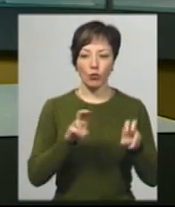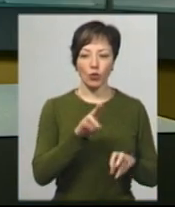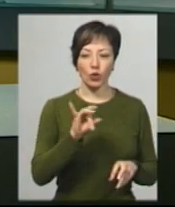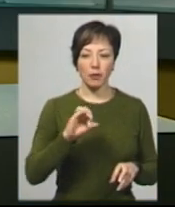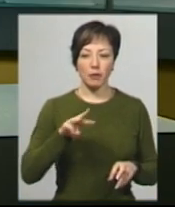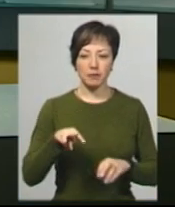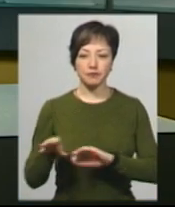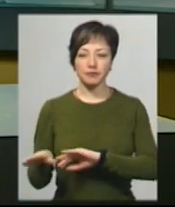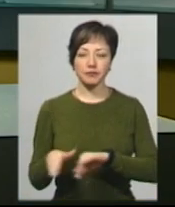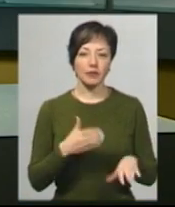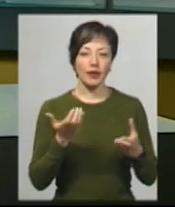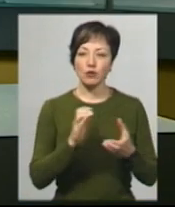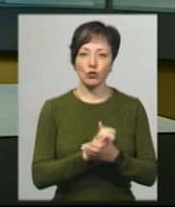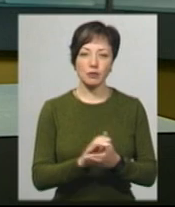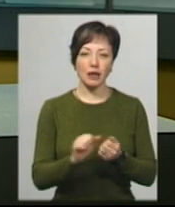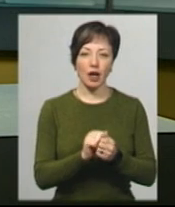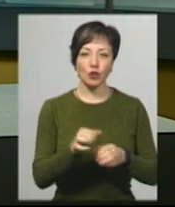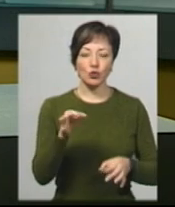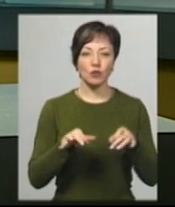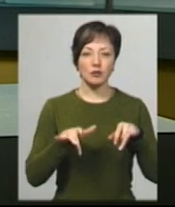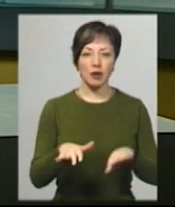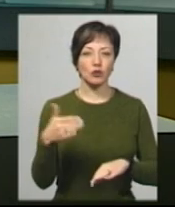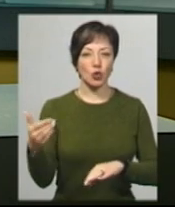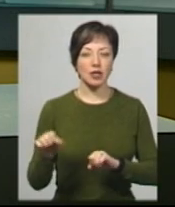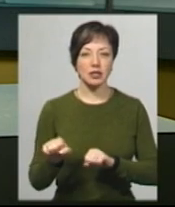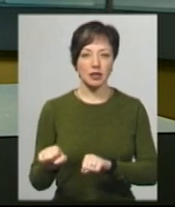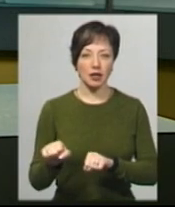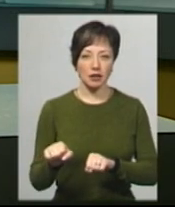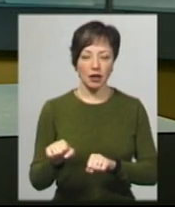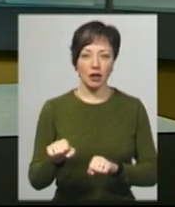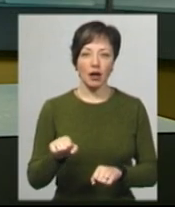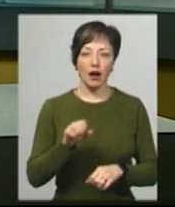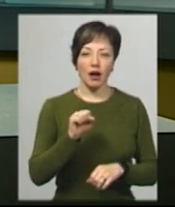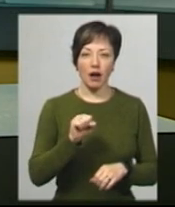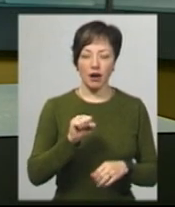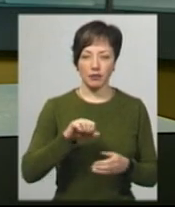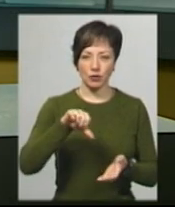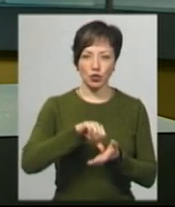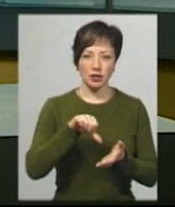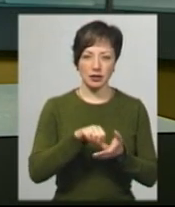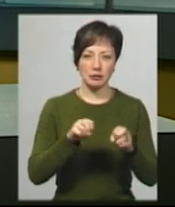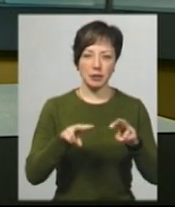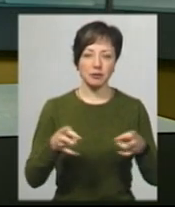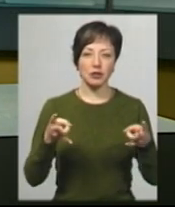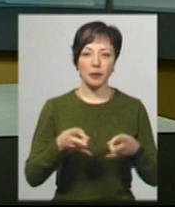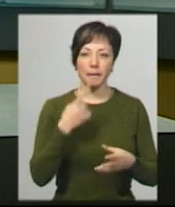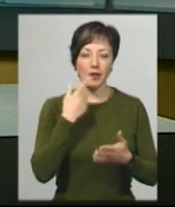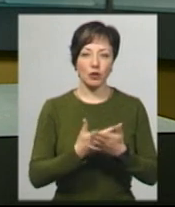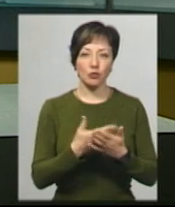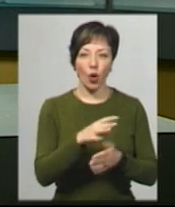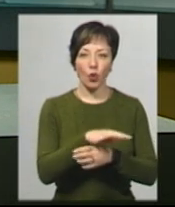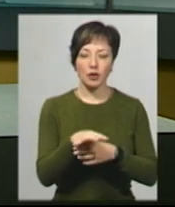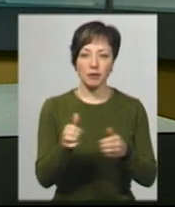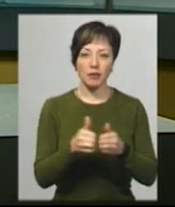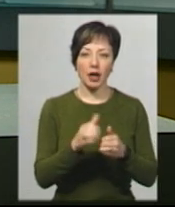Не ознайомилась із матеріалами судової справи сторона захисту альфівця Віталія Тарадая, котрого підозрюють у розстрілах під стінами